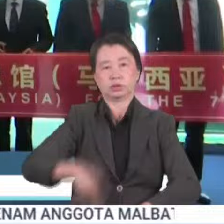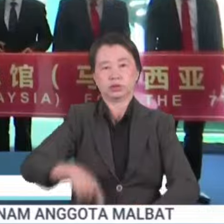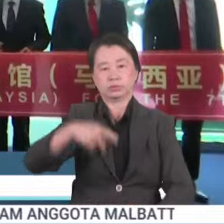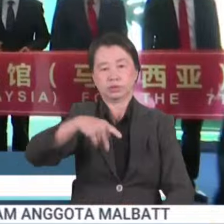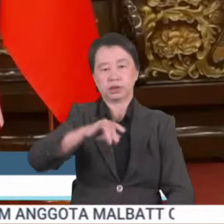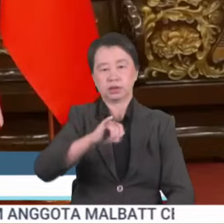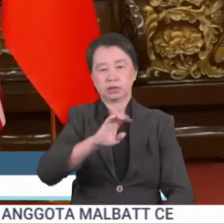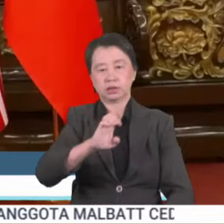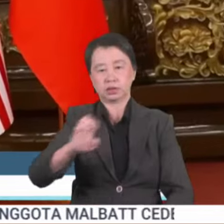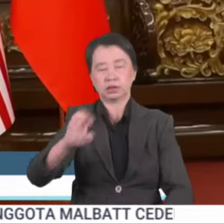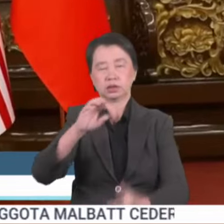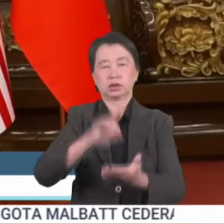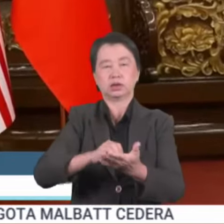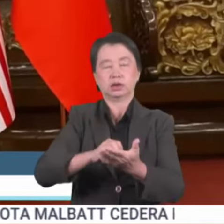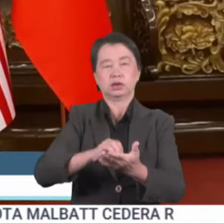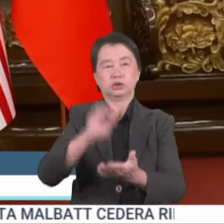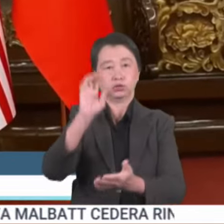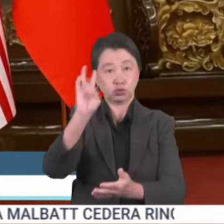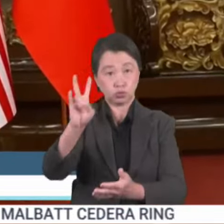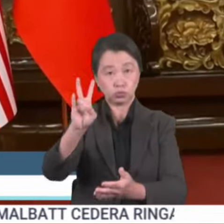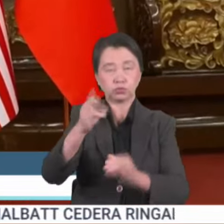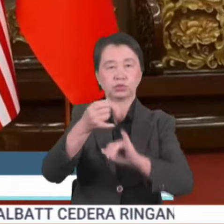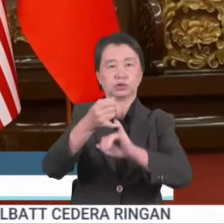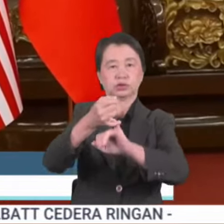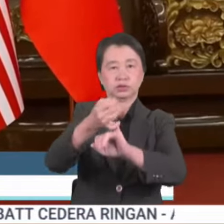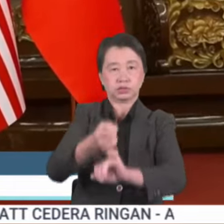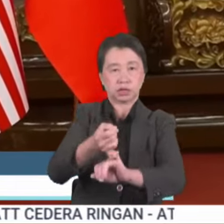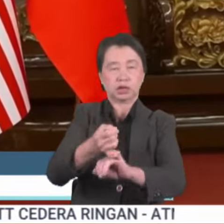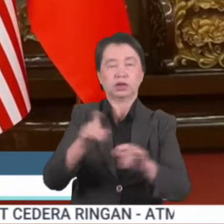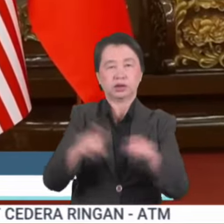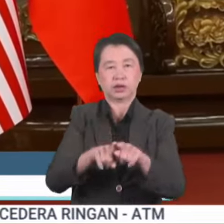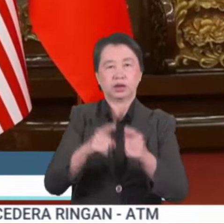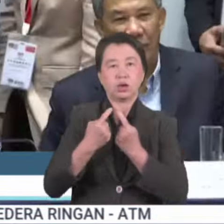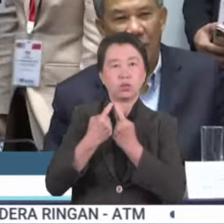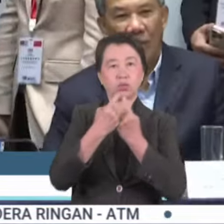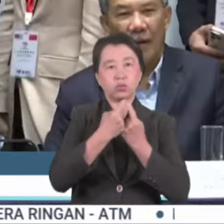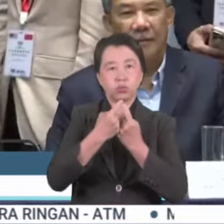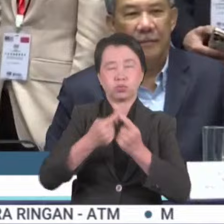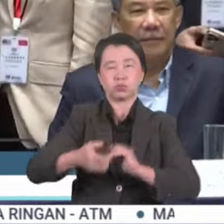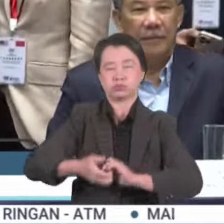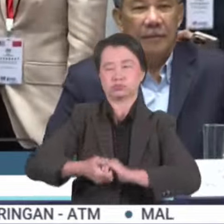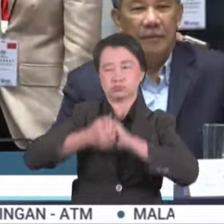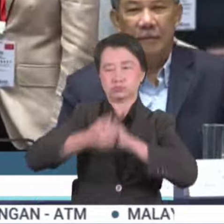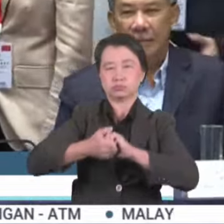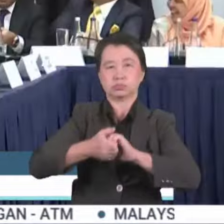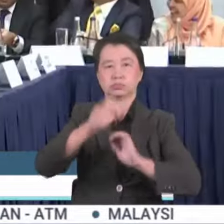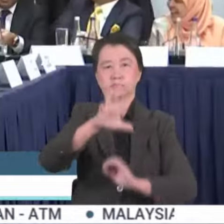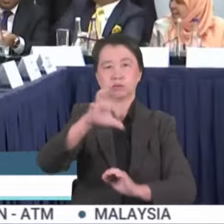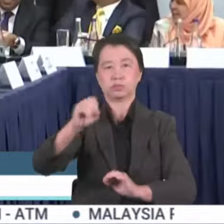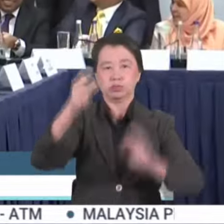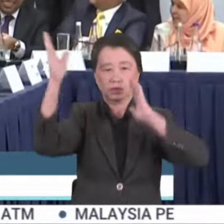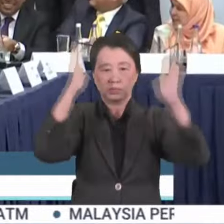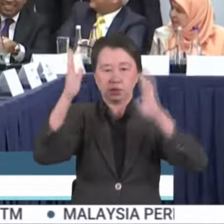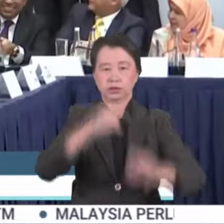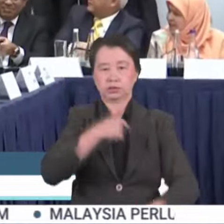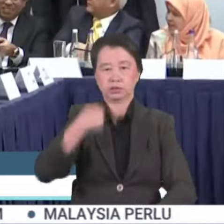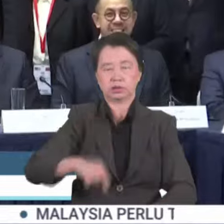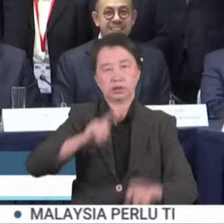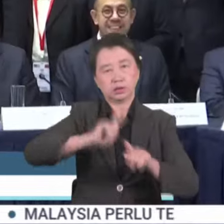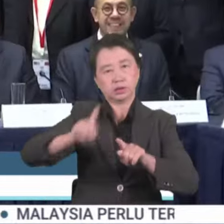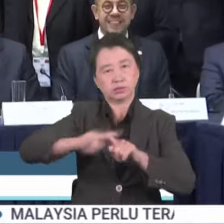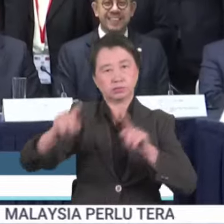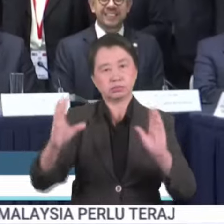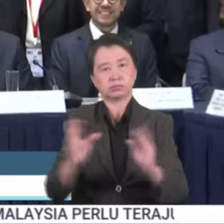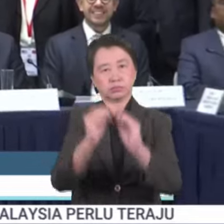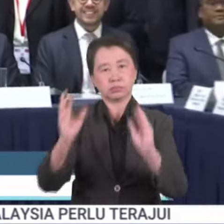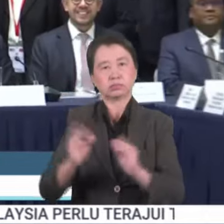CIIE ke-7 di Shanghai. Ia juga bagi meraikan ulang tahun hubungan diplomatik ke-50 Malaysia-China. Pelbagai siri